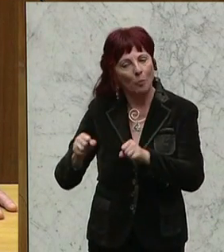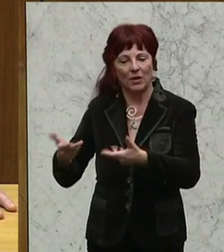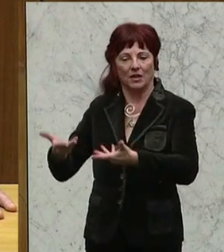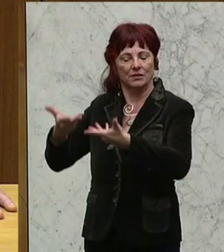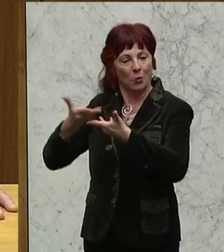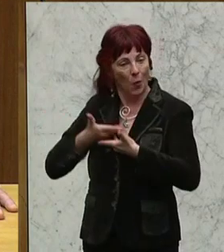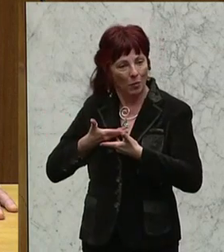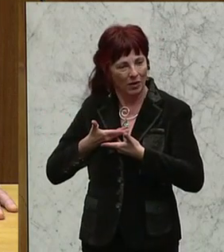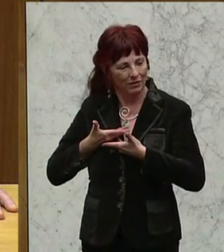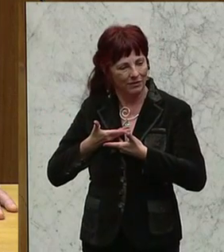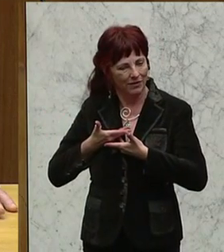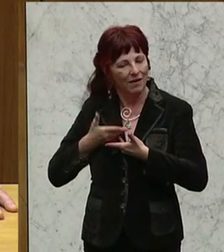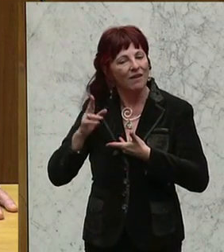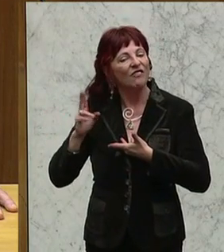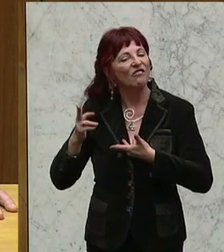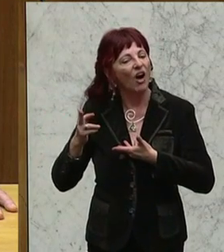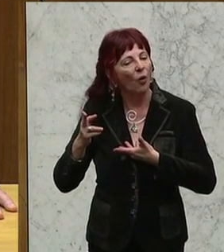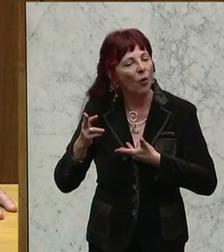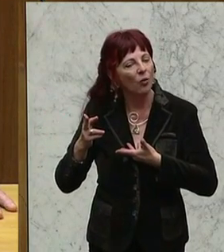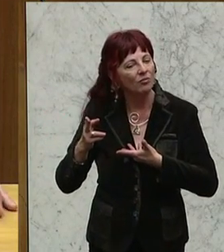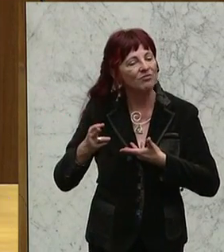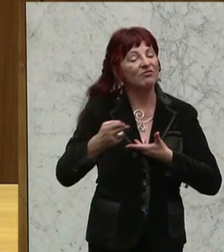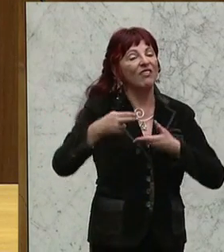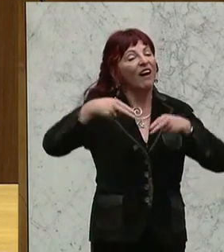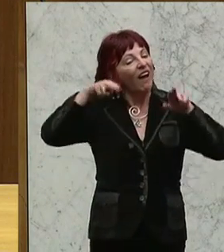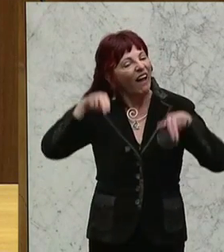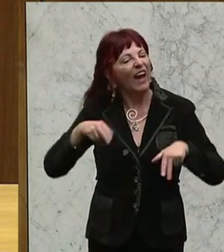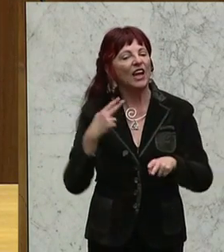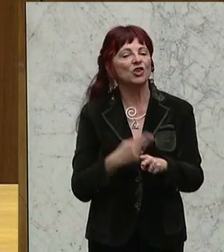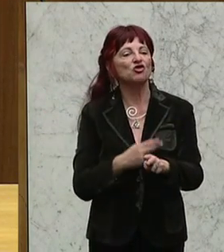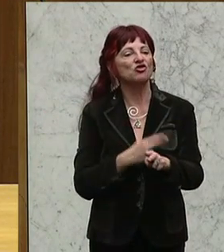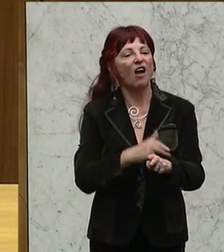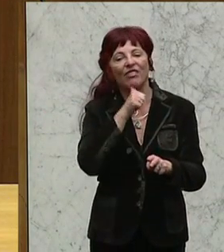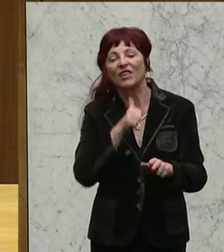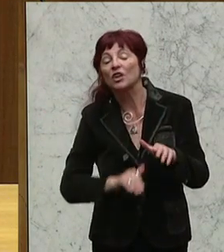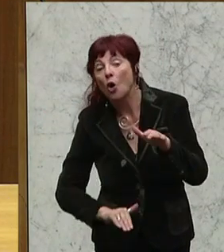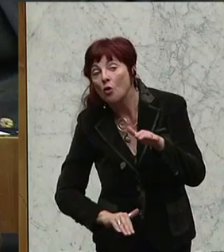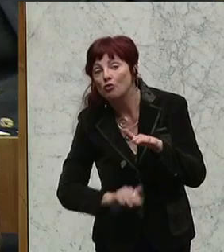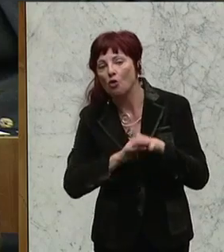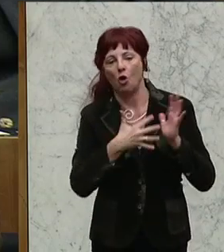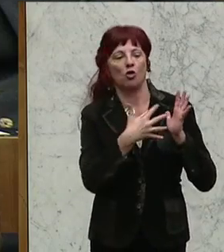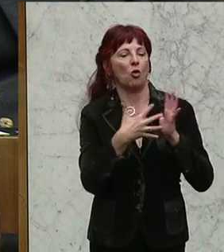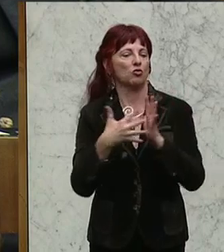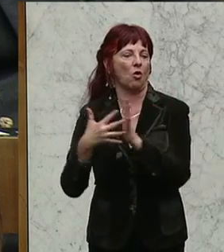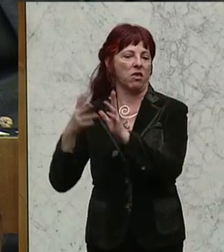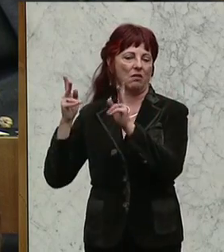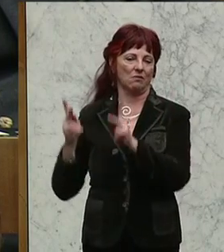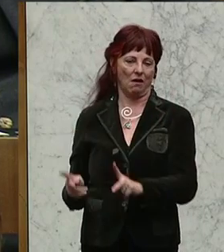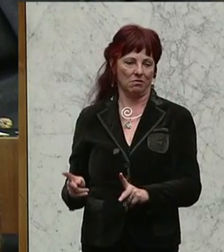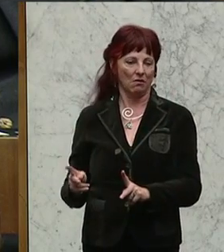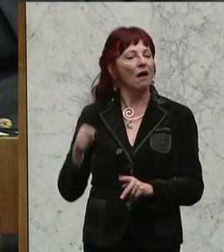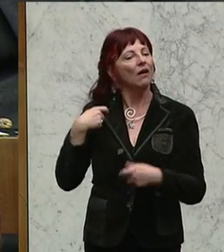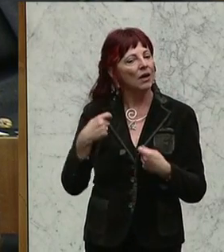weiße Flecken auf der Landkarte der Rechtsstaatlichkeit und seiner Kontrollinstrumente zu